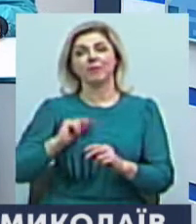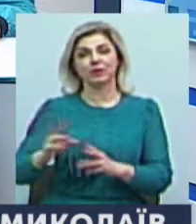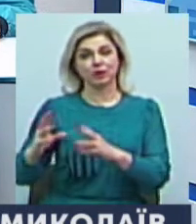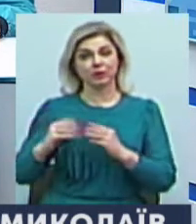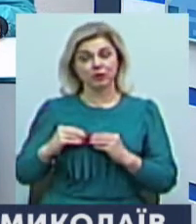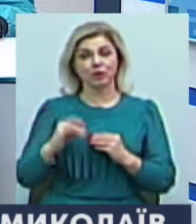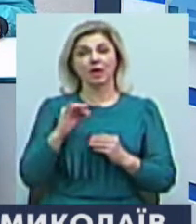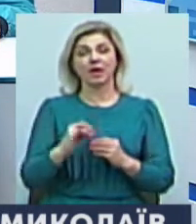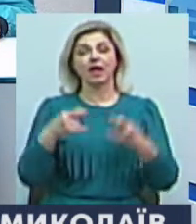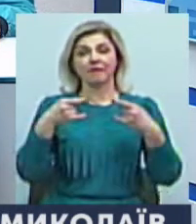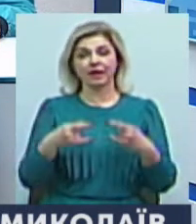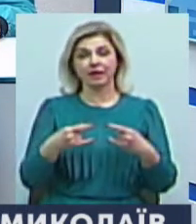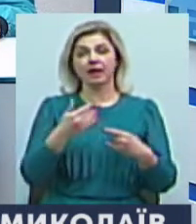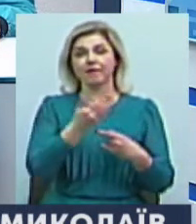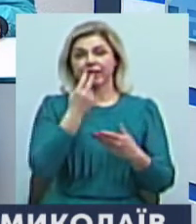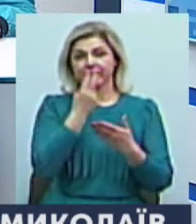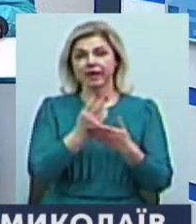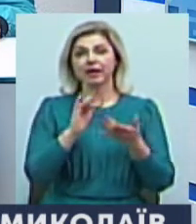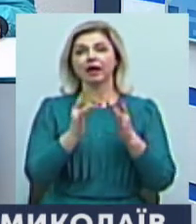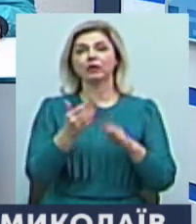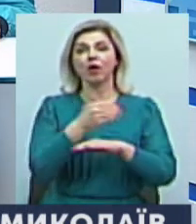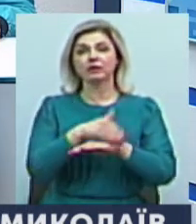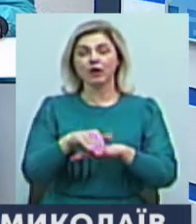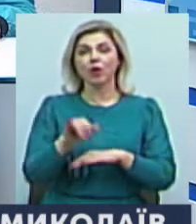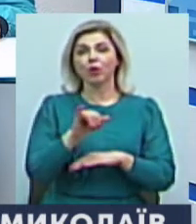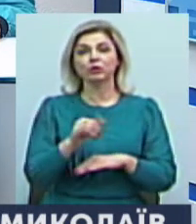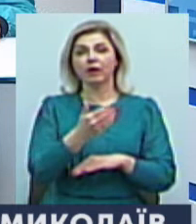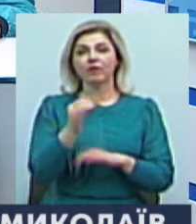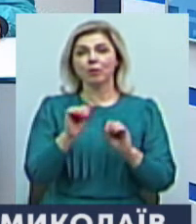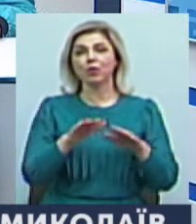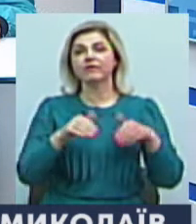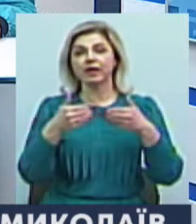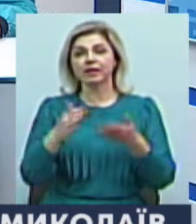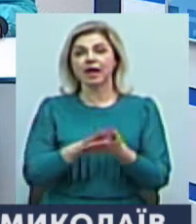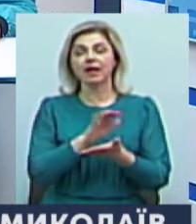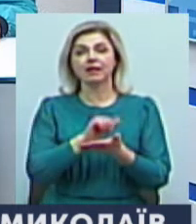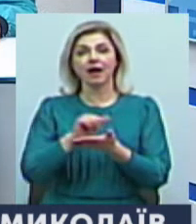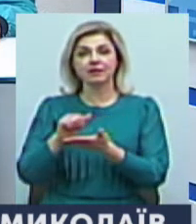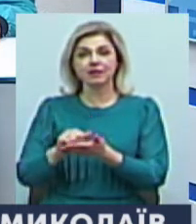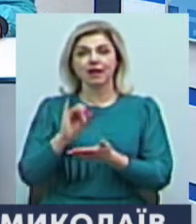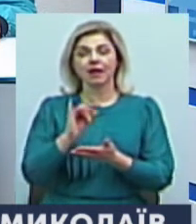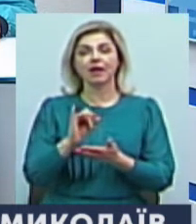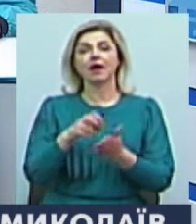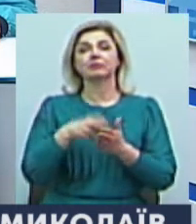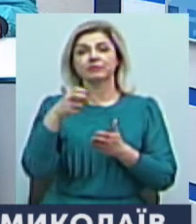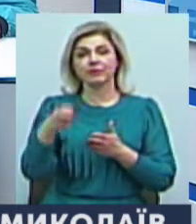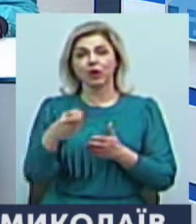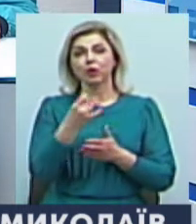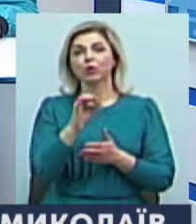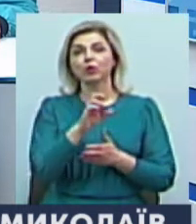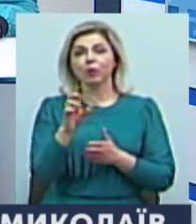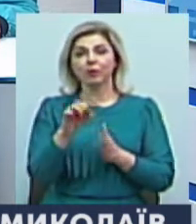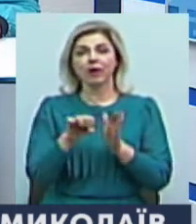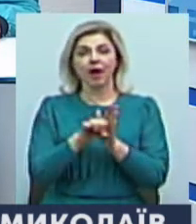прямого ефіру на екранах ви бачитимете нашу електронну адресу, за якою зможете звертатись до редакції, а також посилання на наш YouTube-канал та